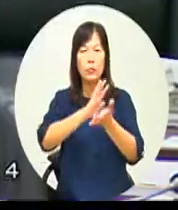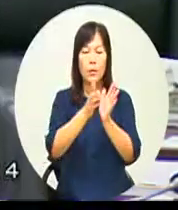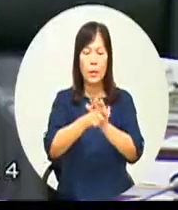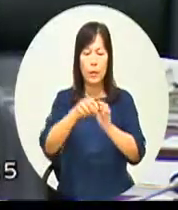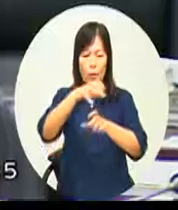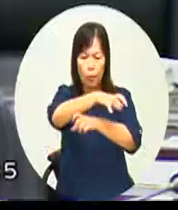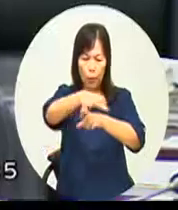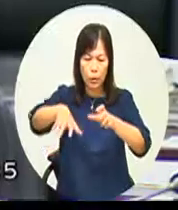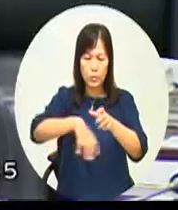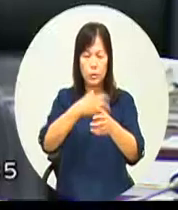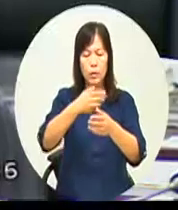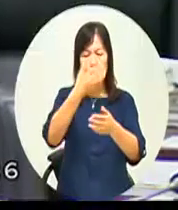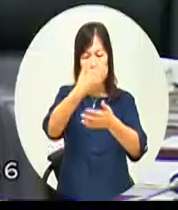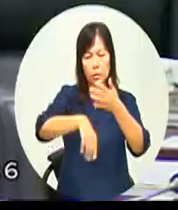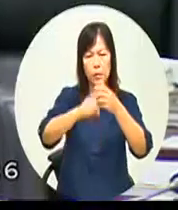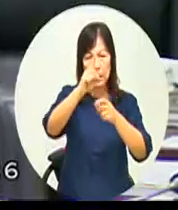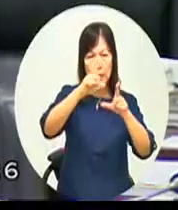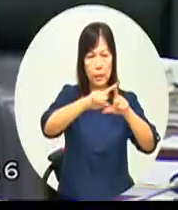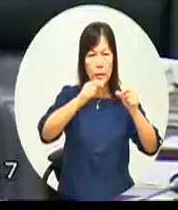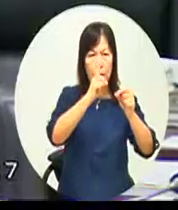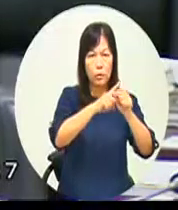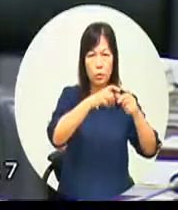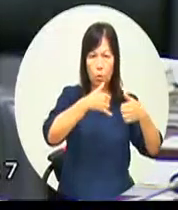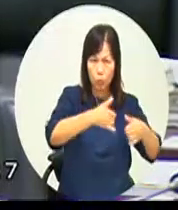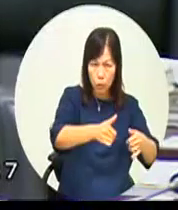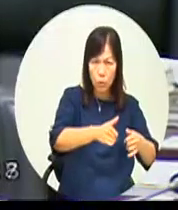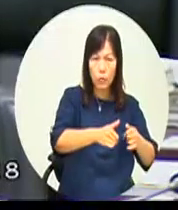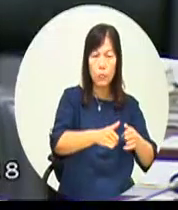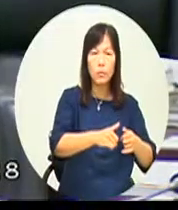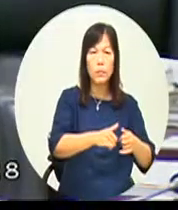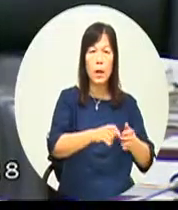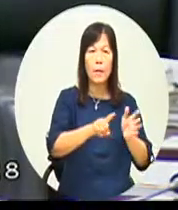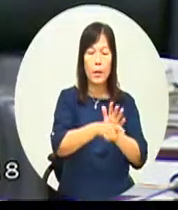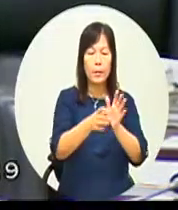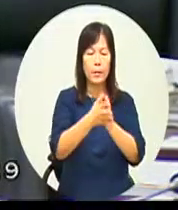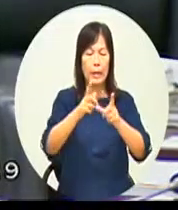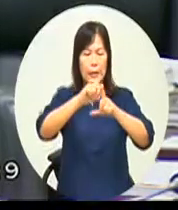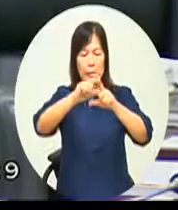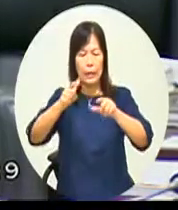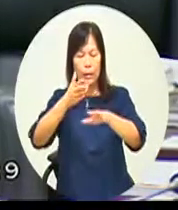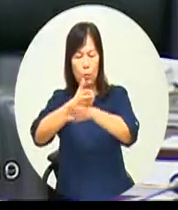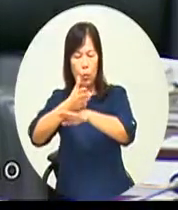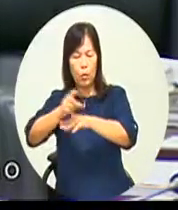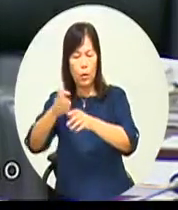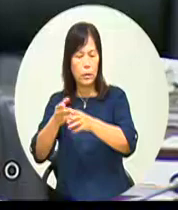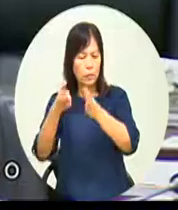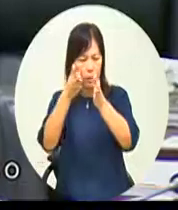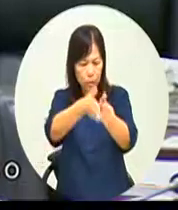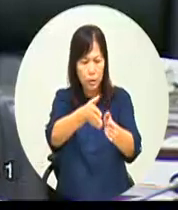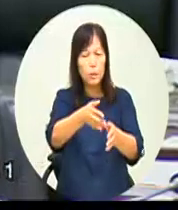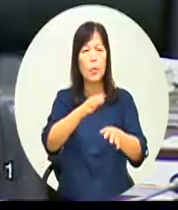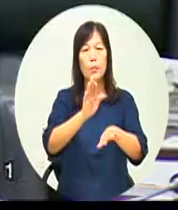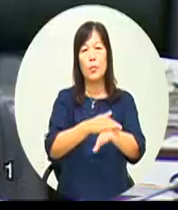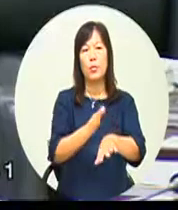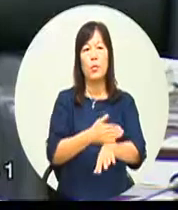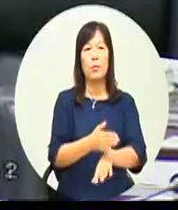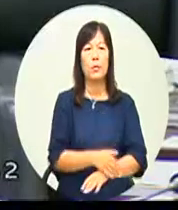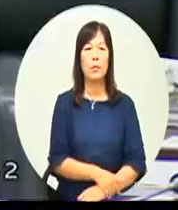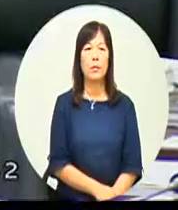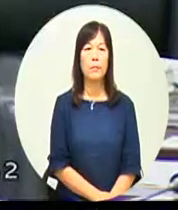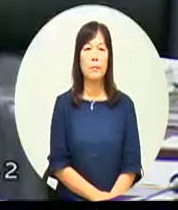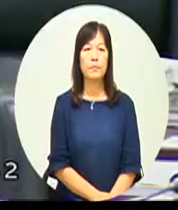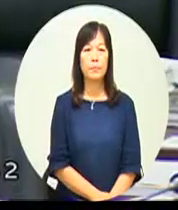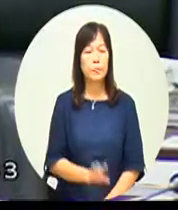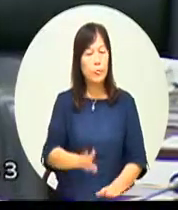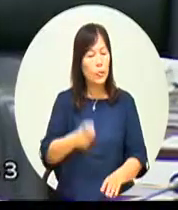环境就是只剩下大中路，否则它就不会把这个大型货车开往这个方向来。 对， 所以局长，